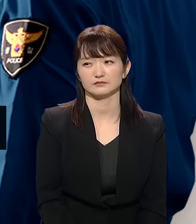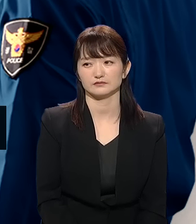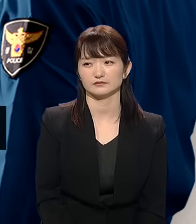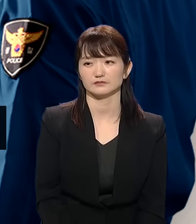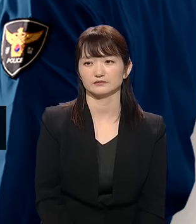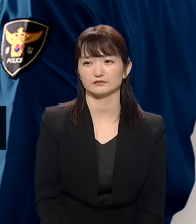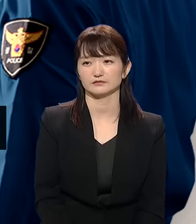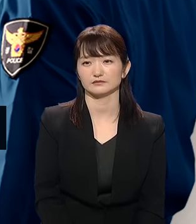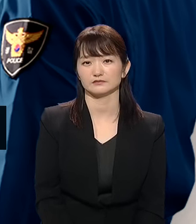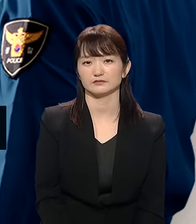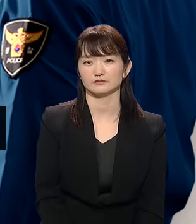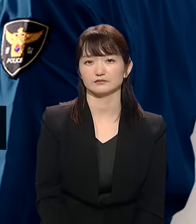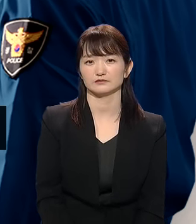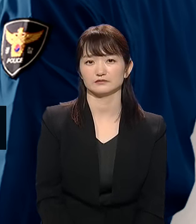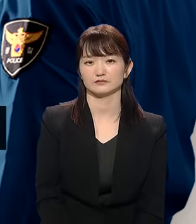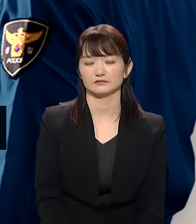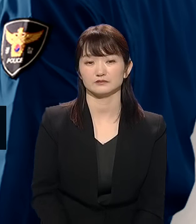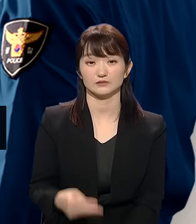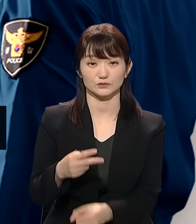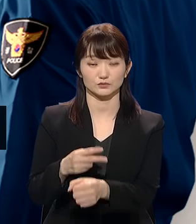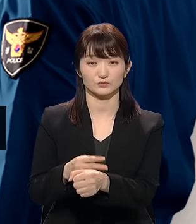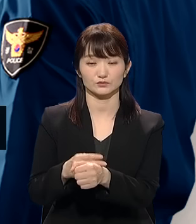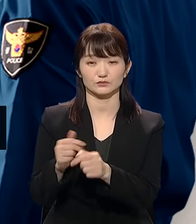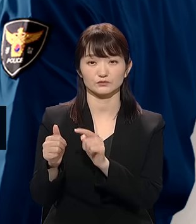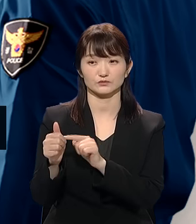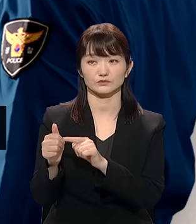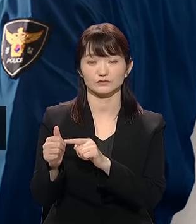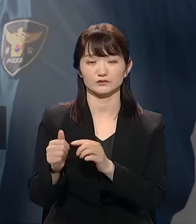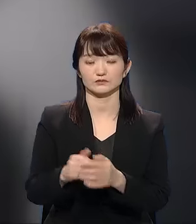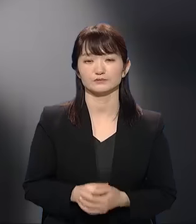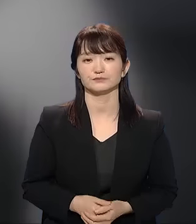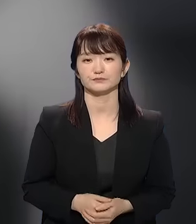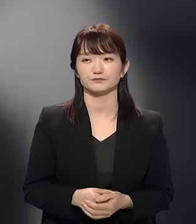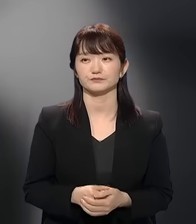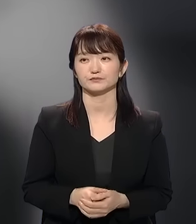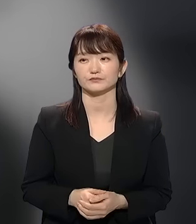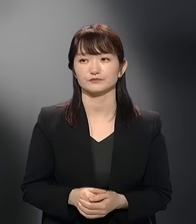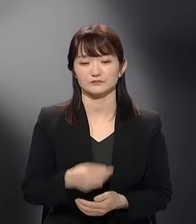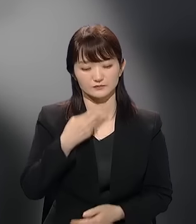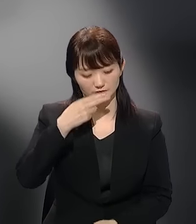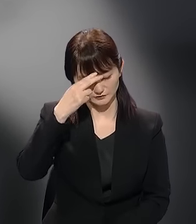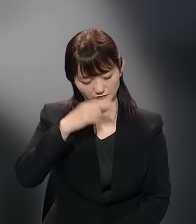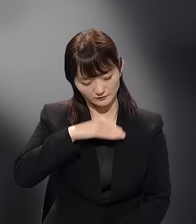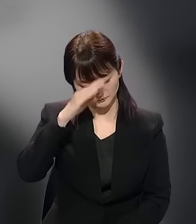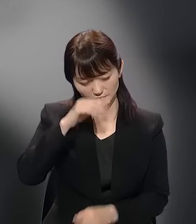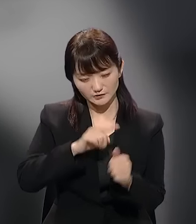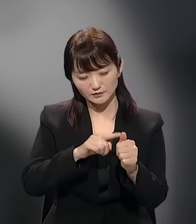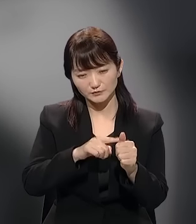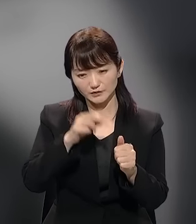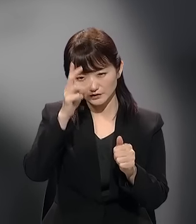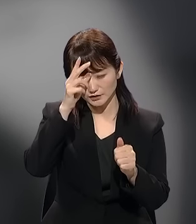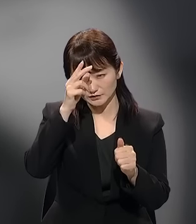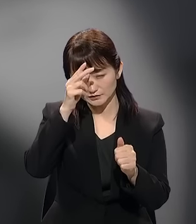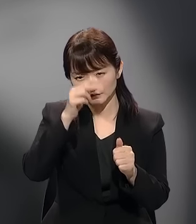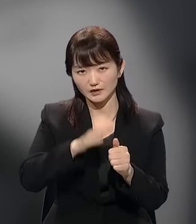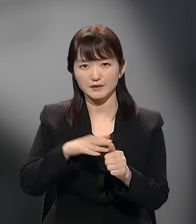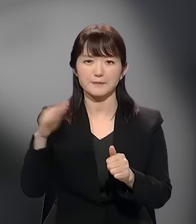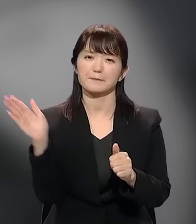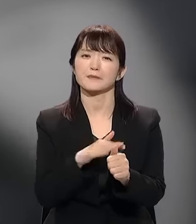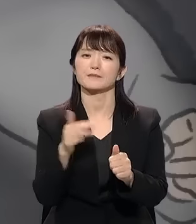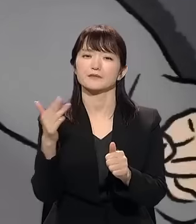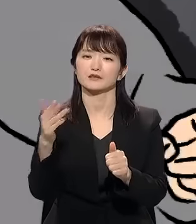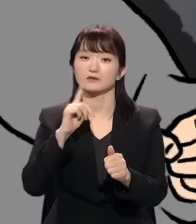교수님 어 이자가이 사람이 경찰한테 뺨 여덟대 맞았어요 하고 신고를